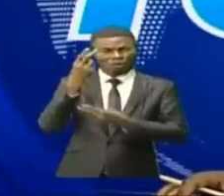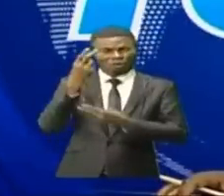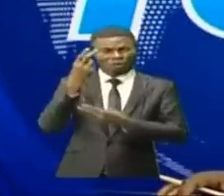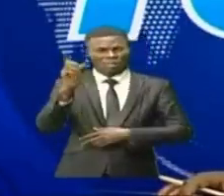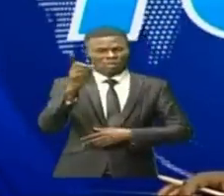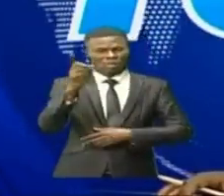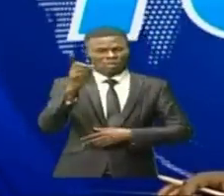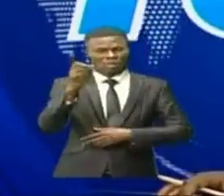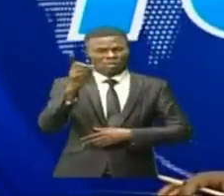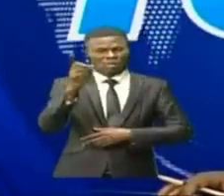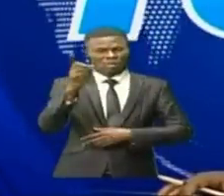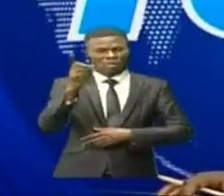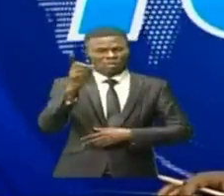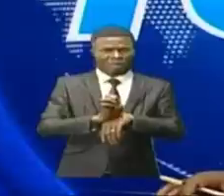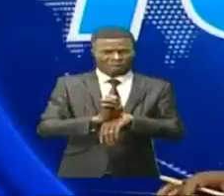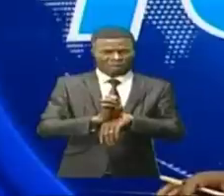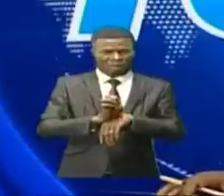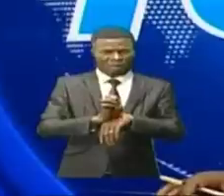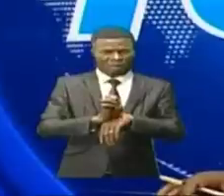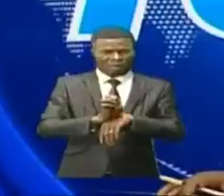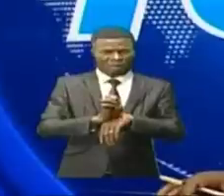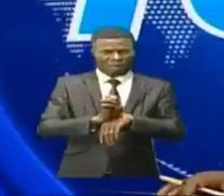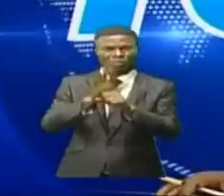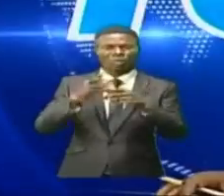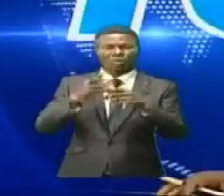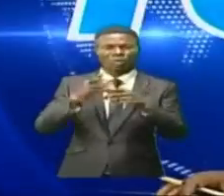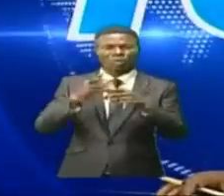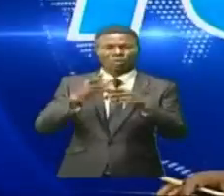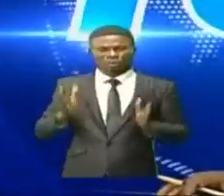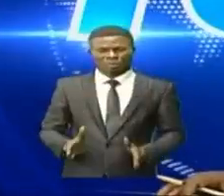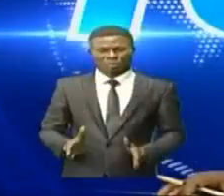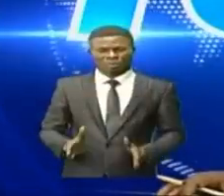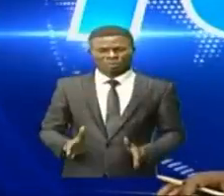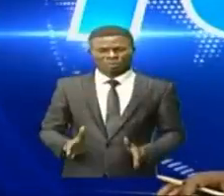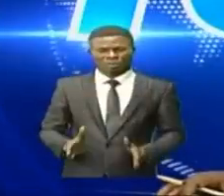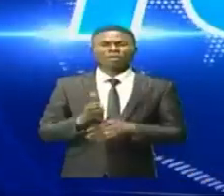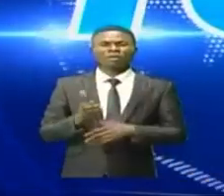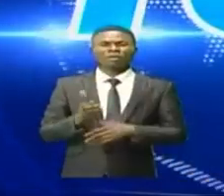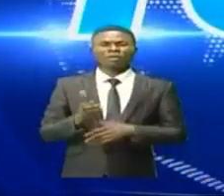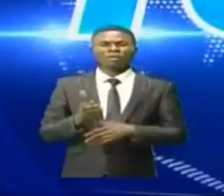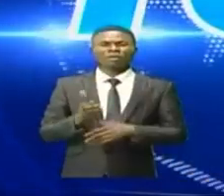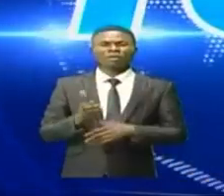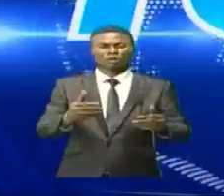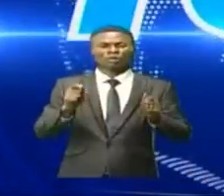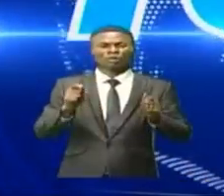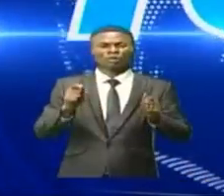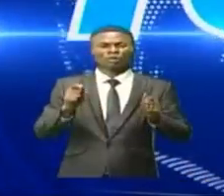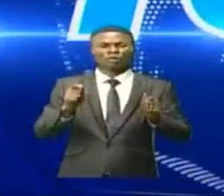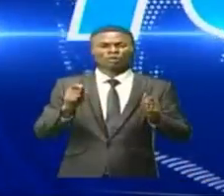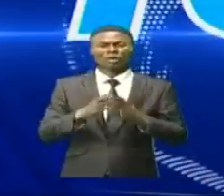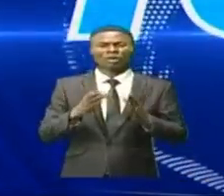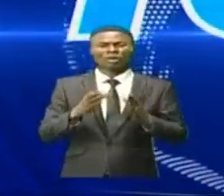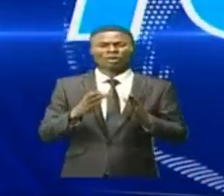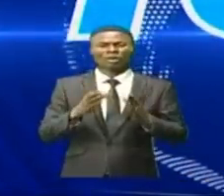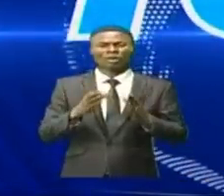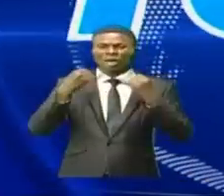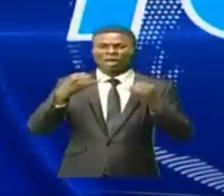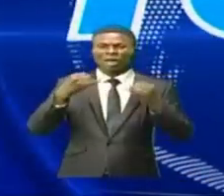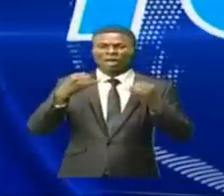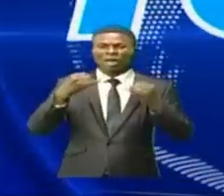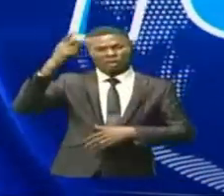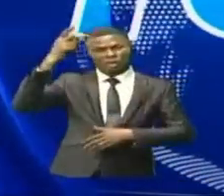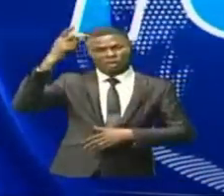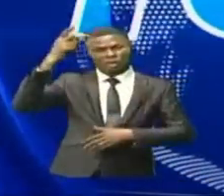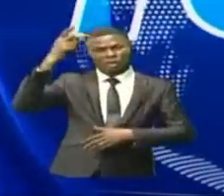des églises pour rencontrer le serviteur des dieux. Poursuivons avec cette actualité politique.